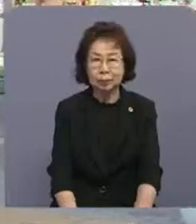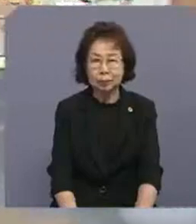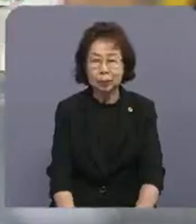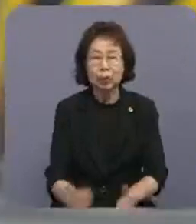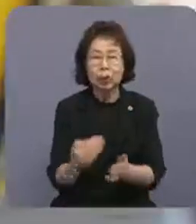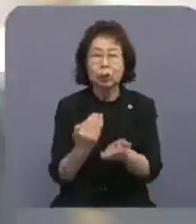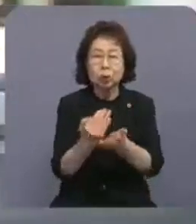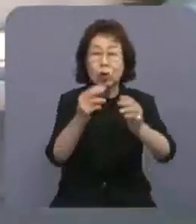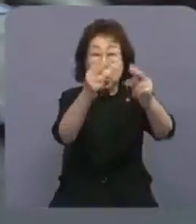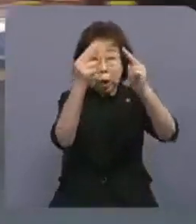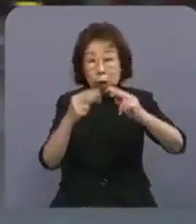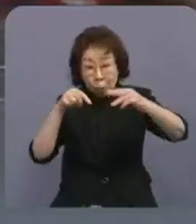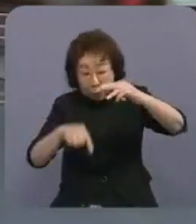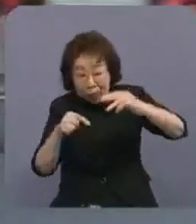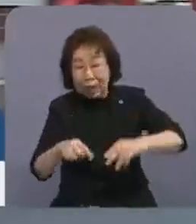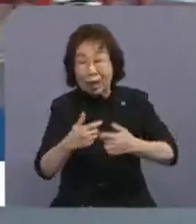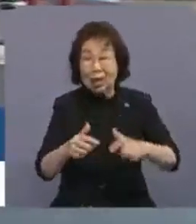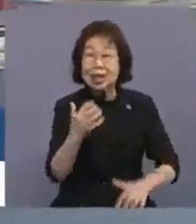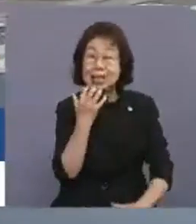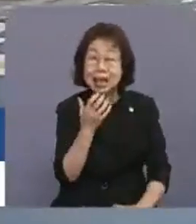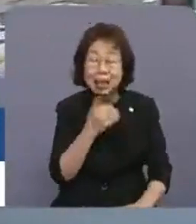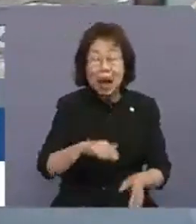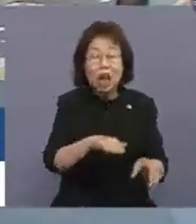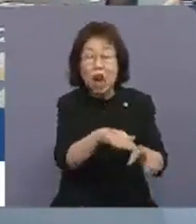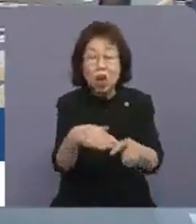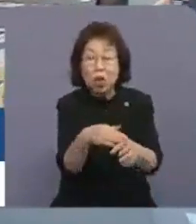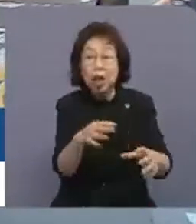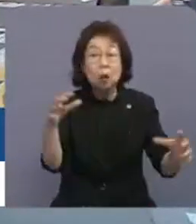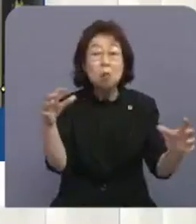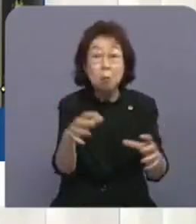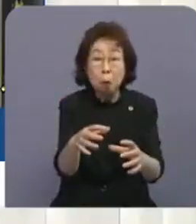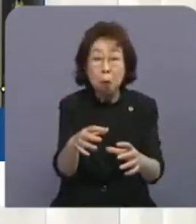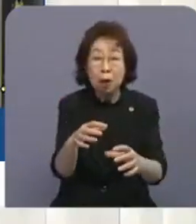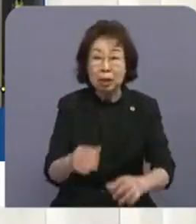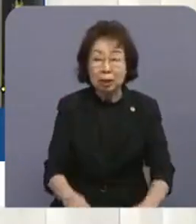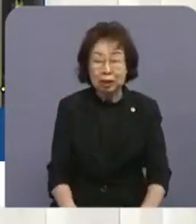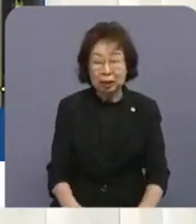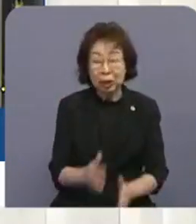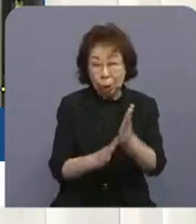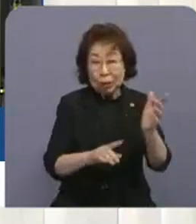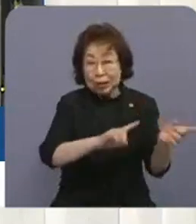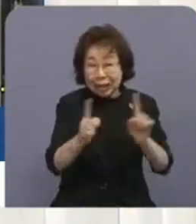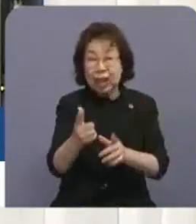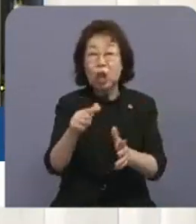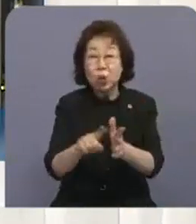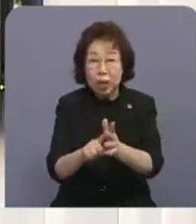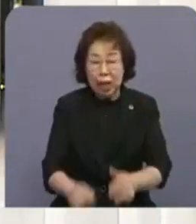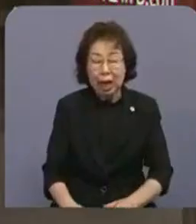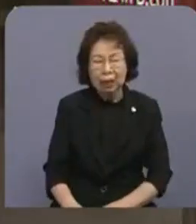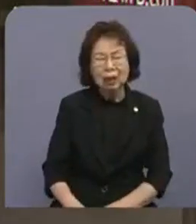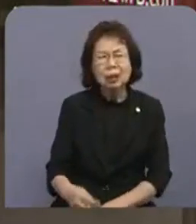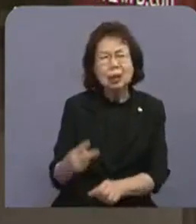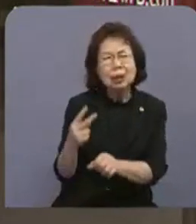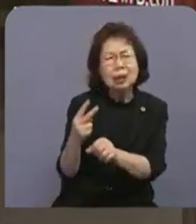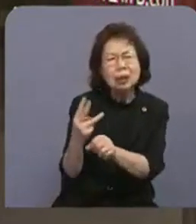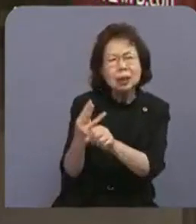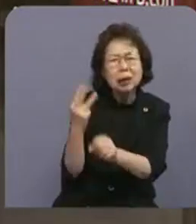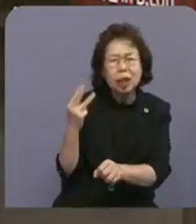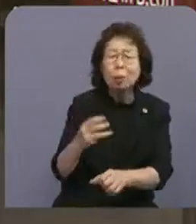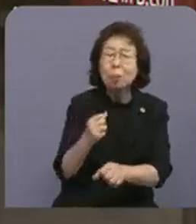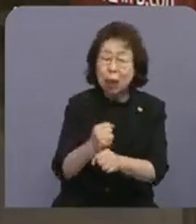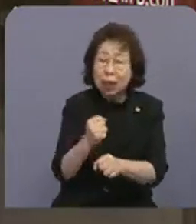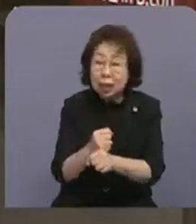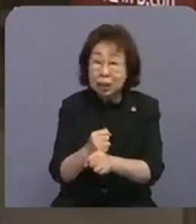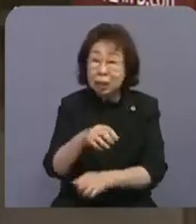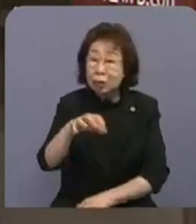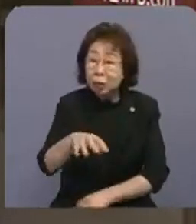수영 고가도로 아래로 형형색색의 컨테이너들이 모여 있습니다. 도시 재생 사업의 하나로 2020년 만들어진 복합 문화